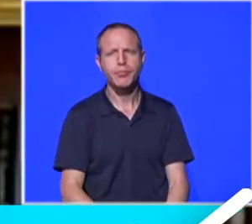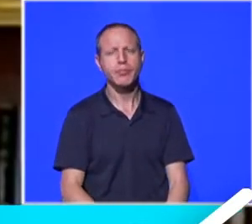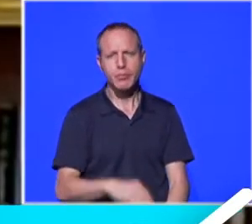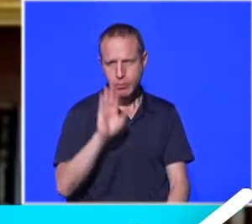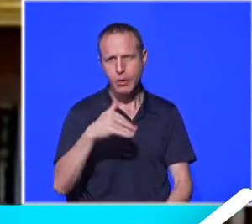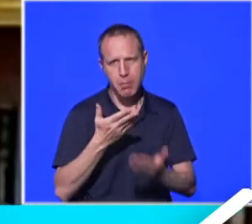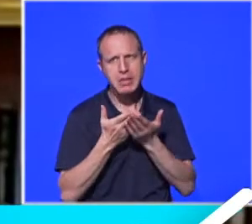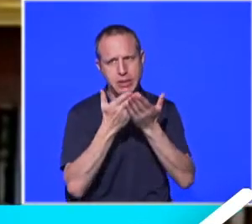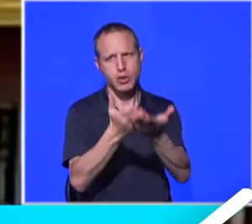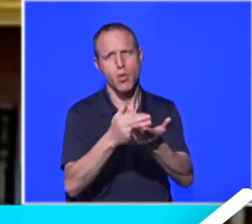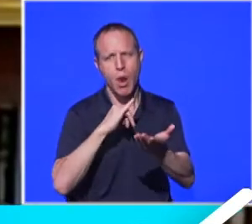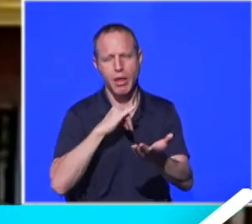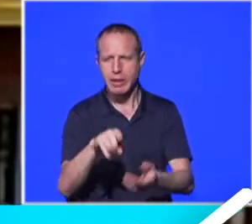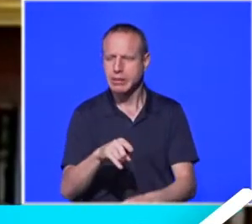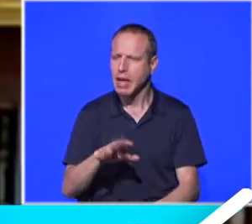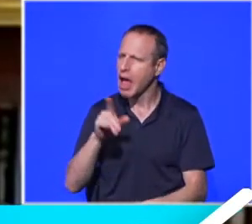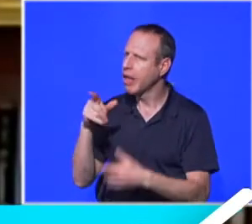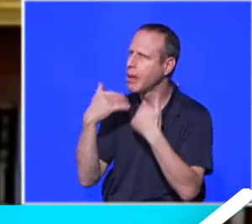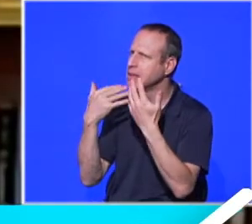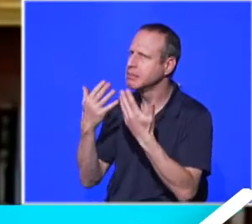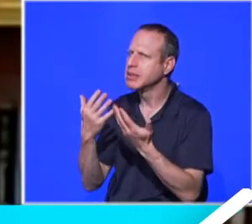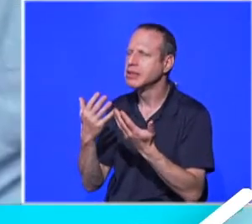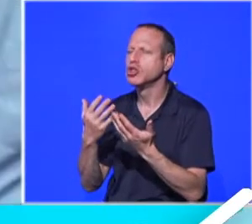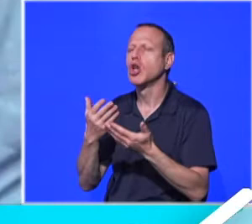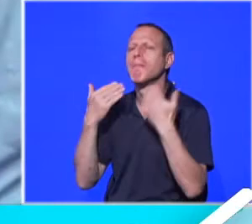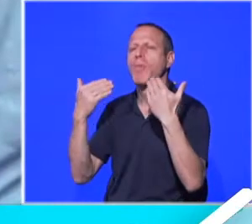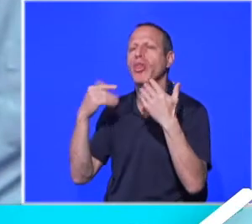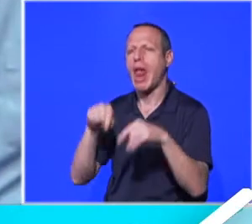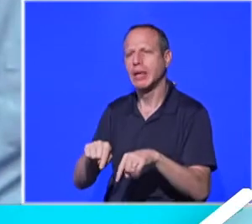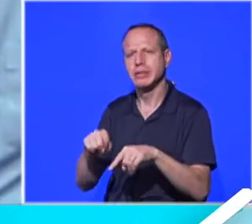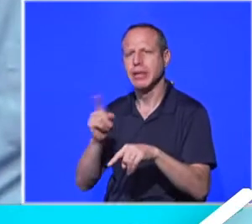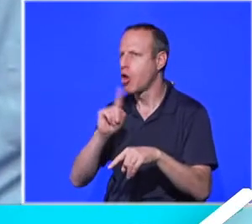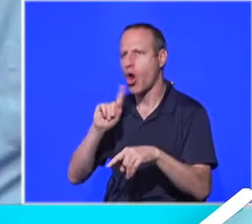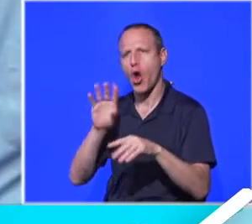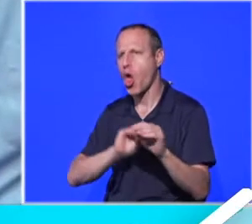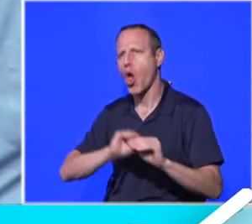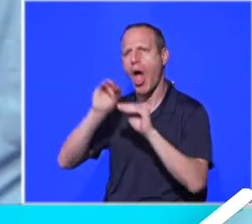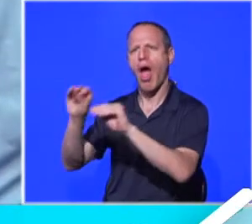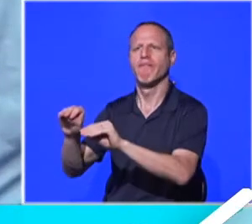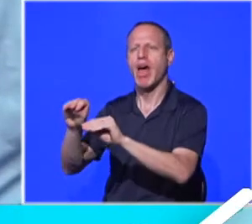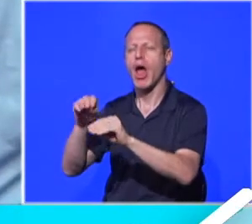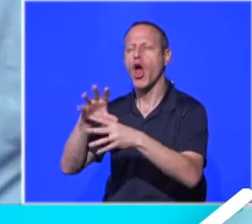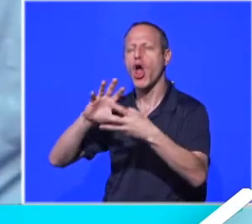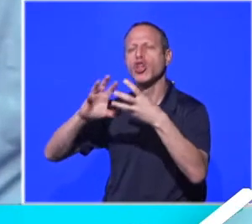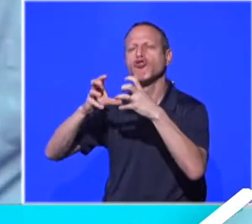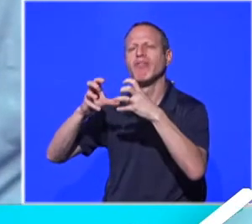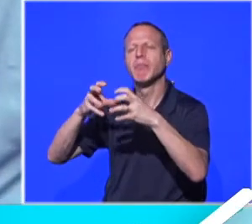שגם סייעו לעניין הזה. אז איך אתה מסביר שהמודל הזה לא הועבר ליישובים ערבים